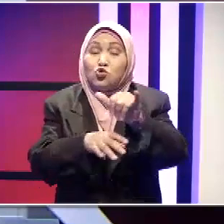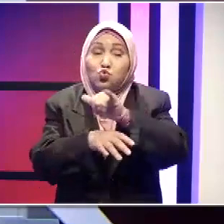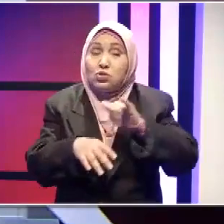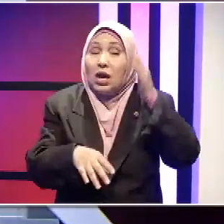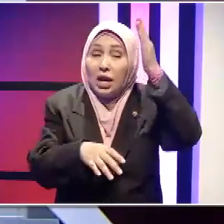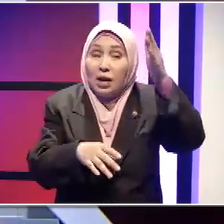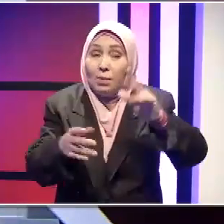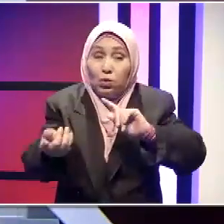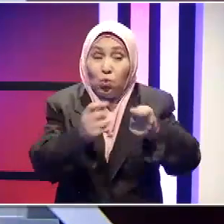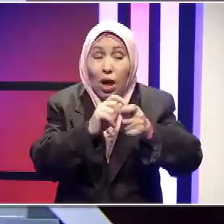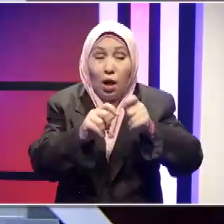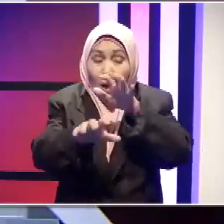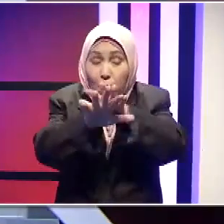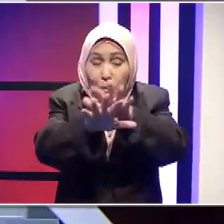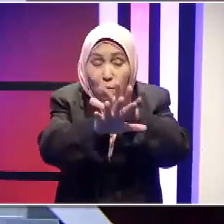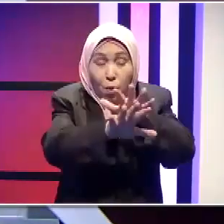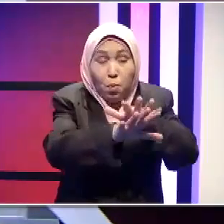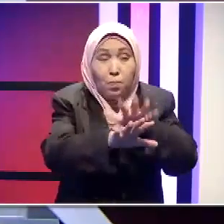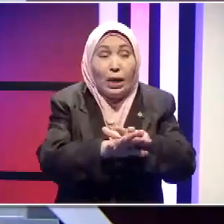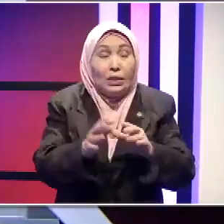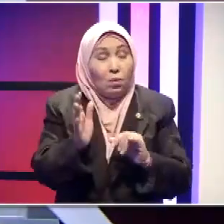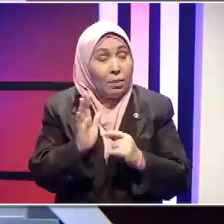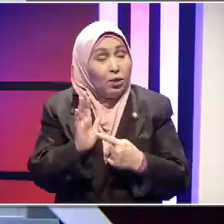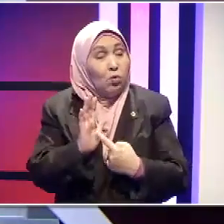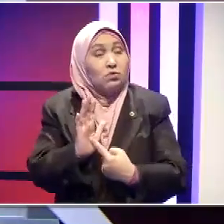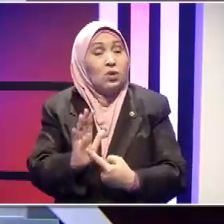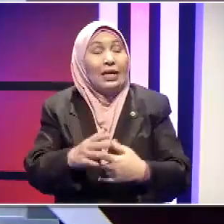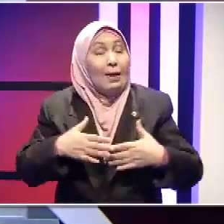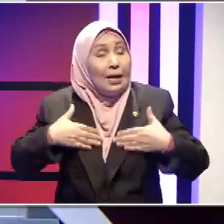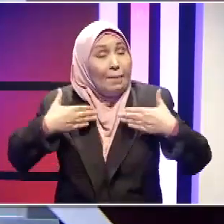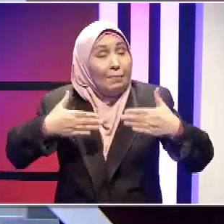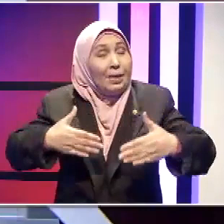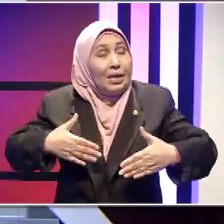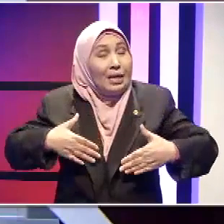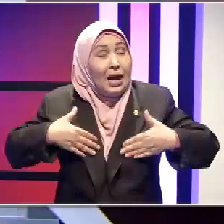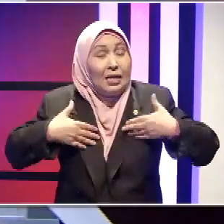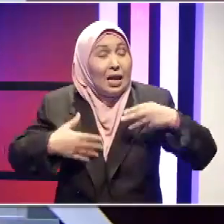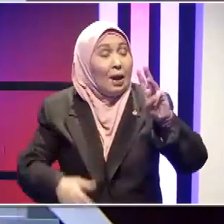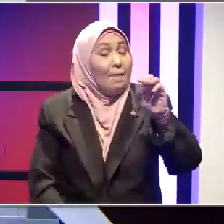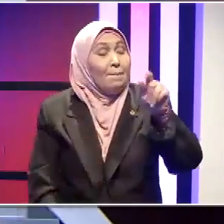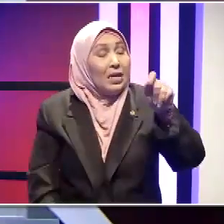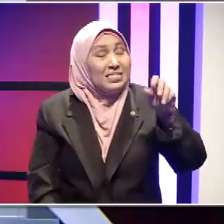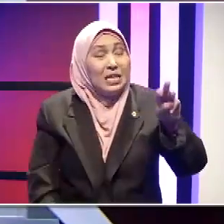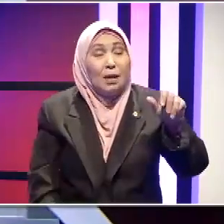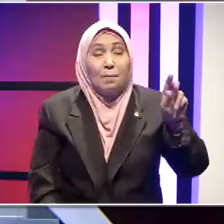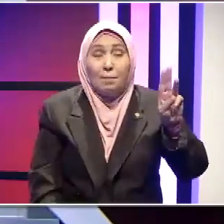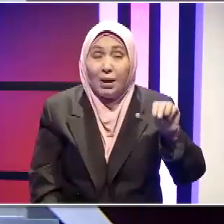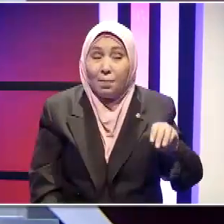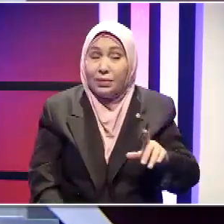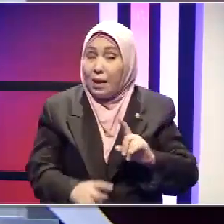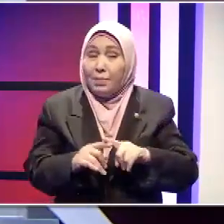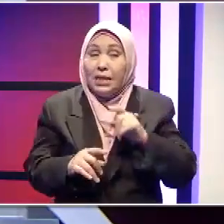itu ketua tombol boot itu melambangkan kegembiraan yang next momen tetapi tidak